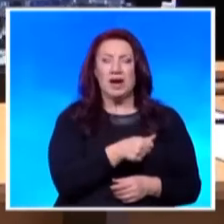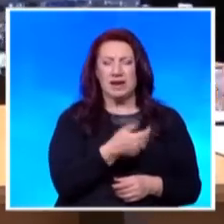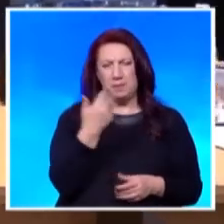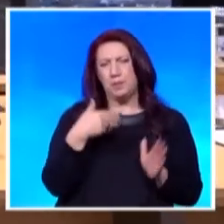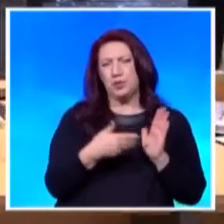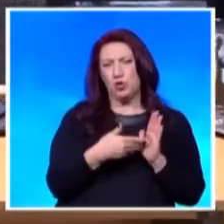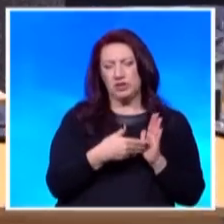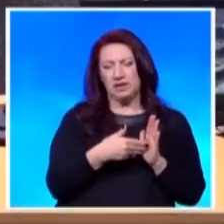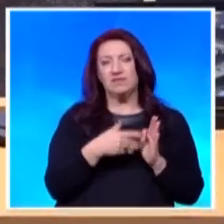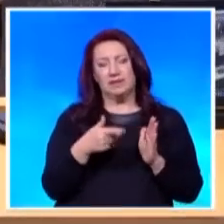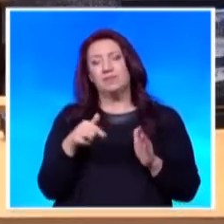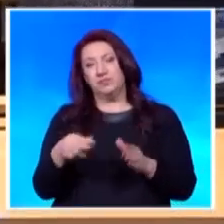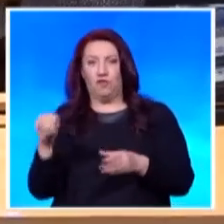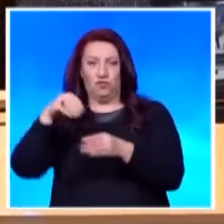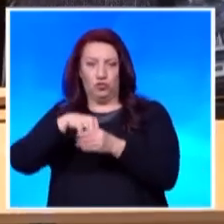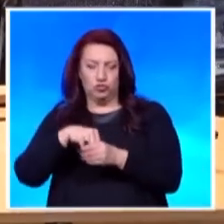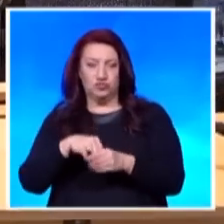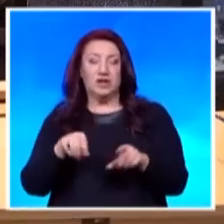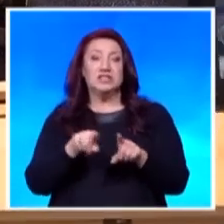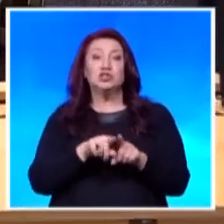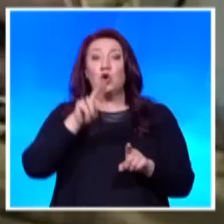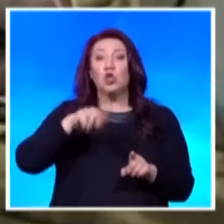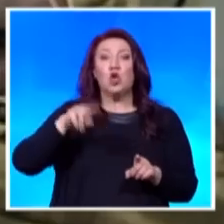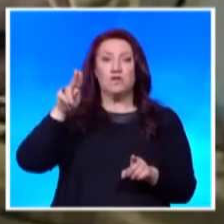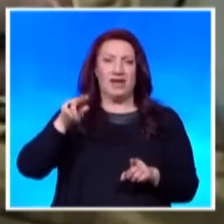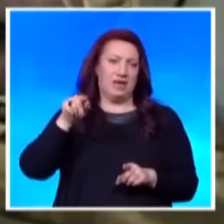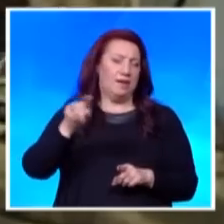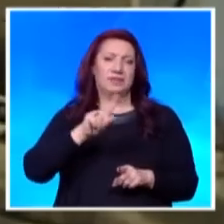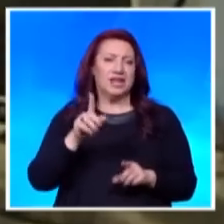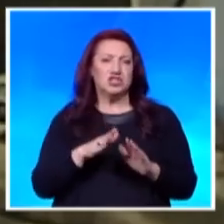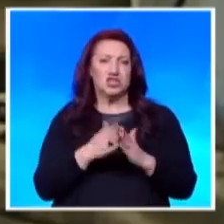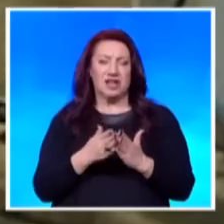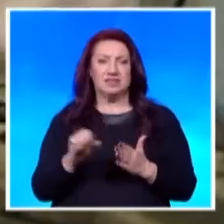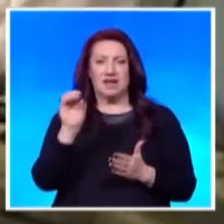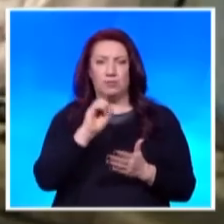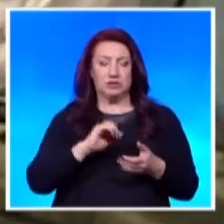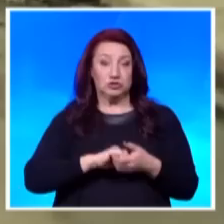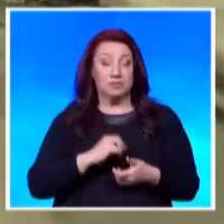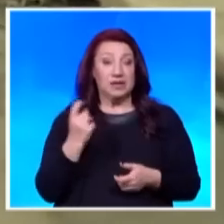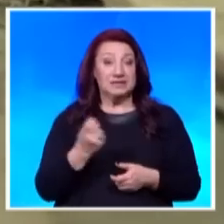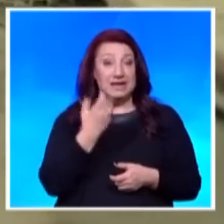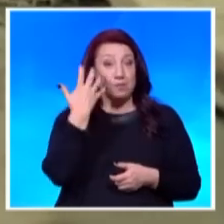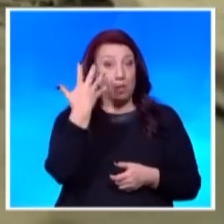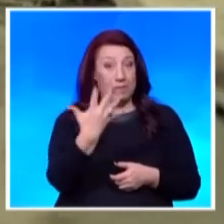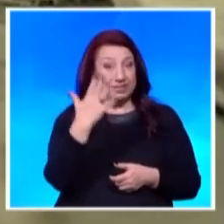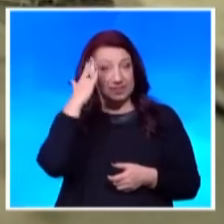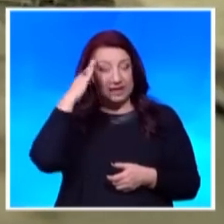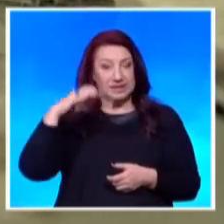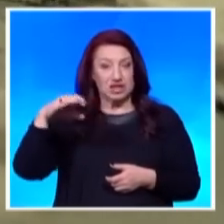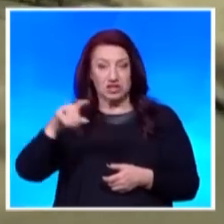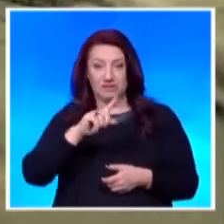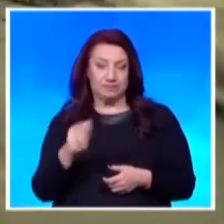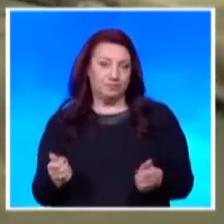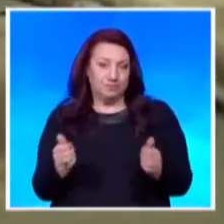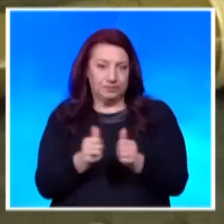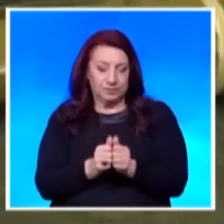се присъедини и Норвегия, която не е член на Европейския съюз. Само 5 от държавите членки все още не са се присъединили и сред тях